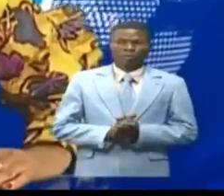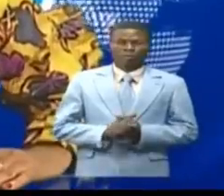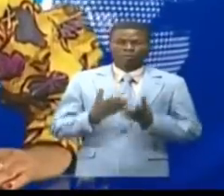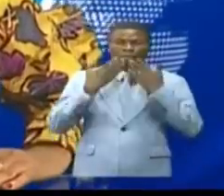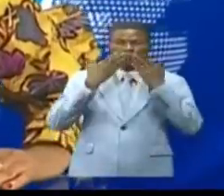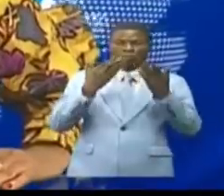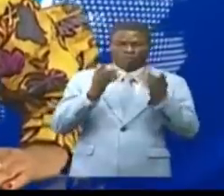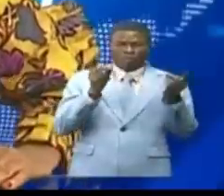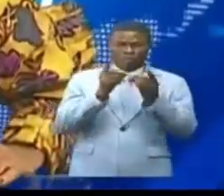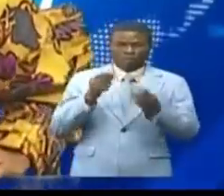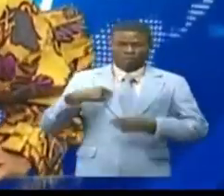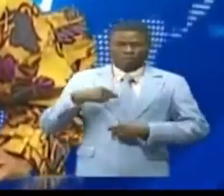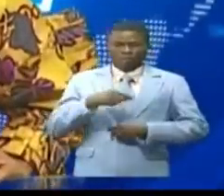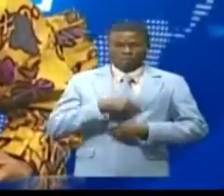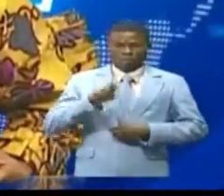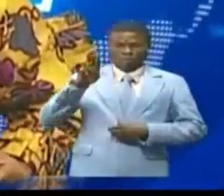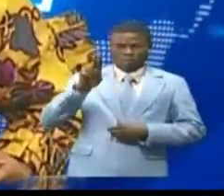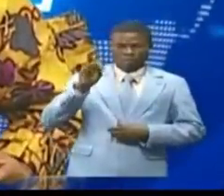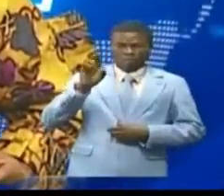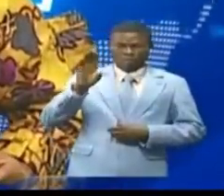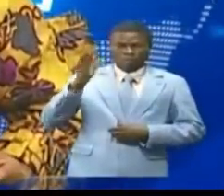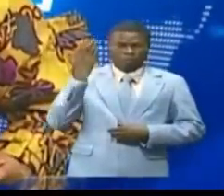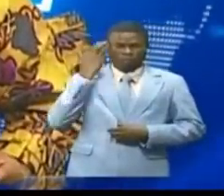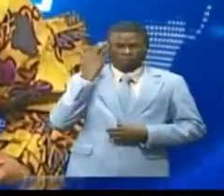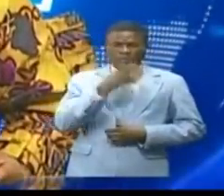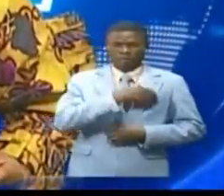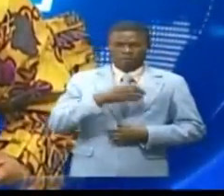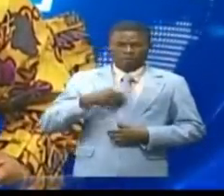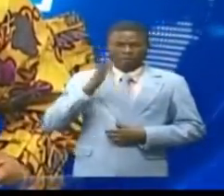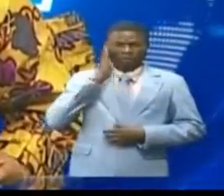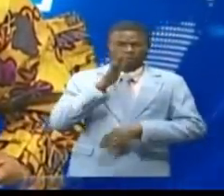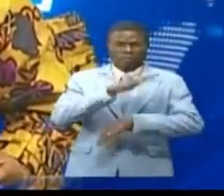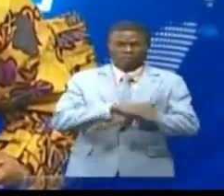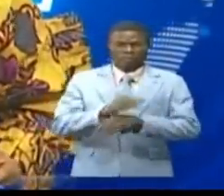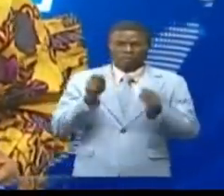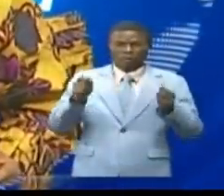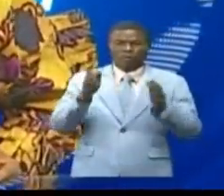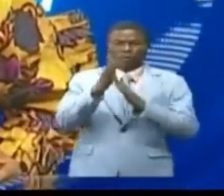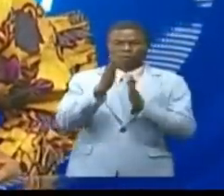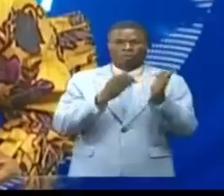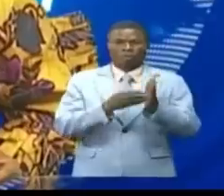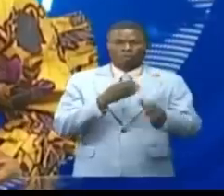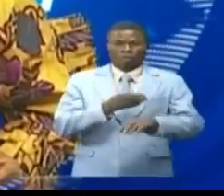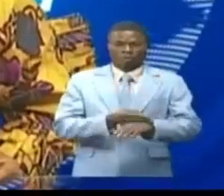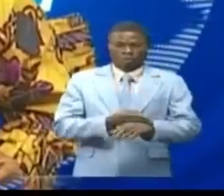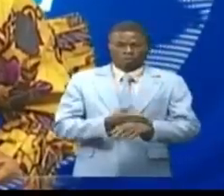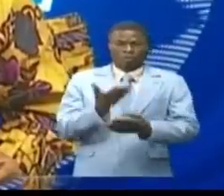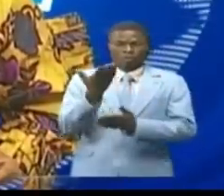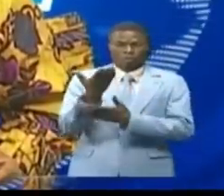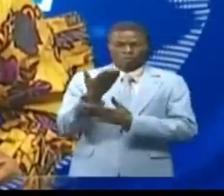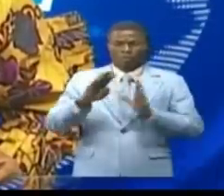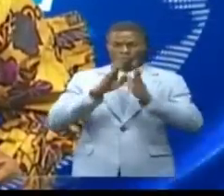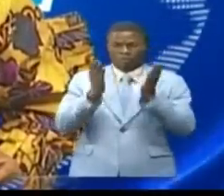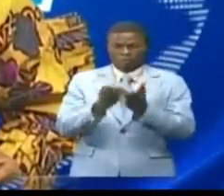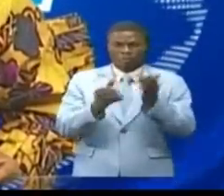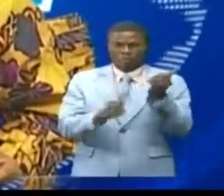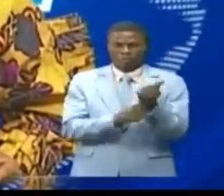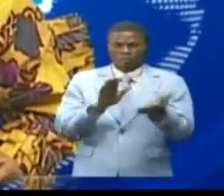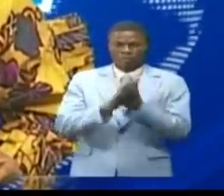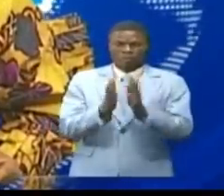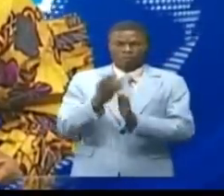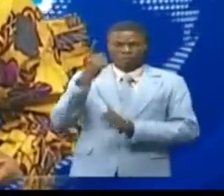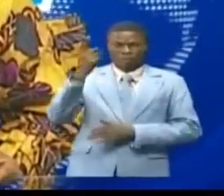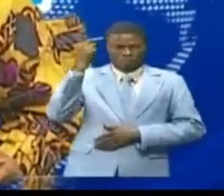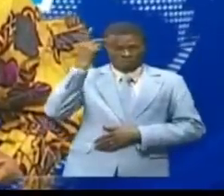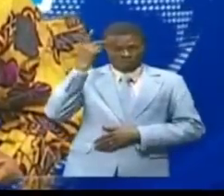Merci d'être avec nous sur la nationale, mesdames et messieurs. Bienvenue au 19h. Appel à la mobilisation en général à Kinshasa